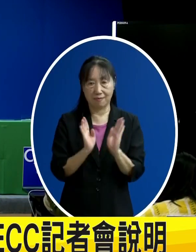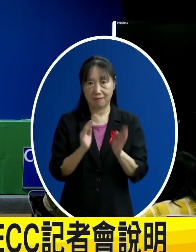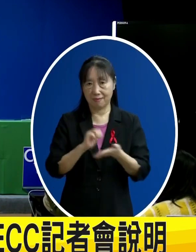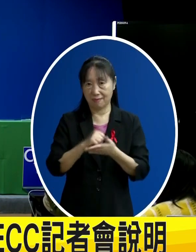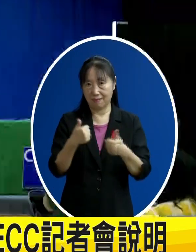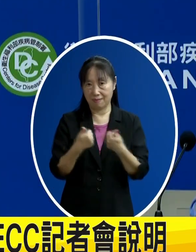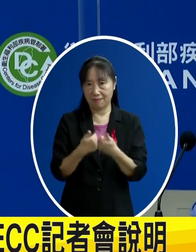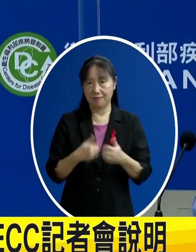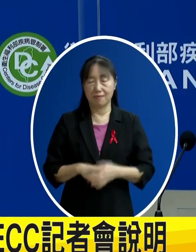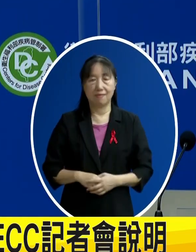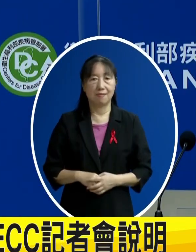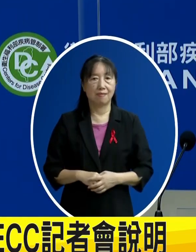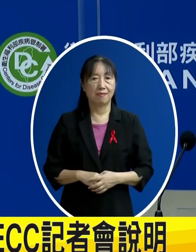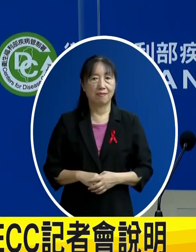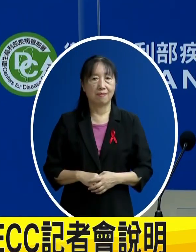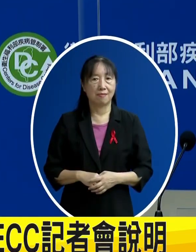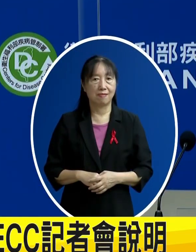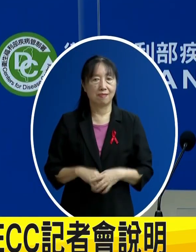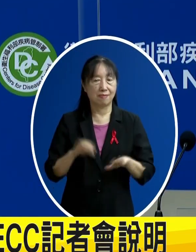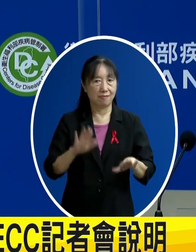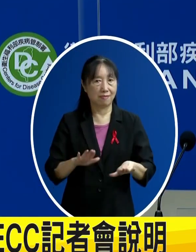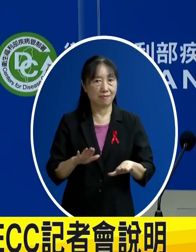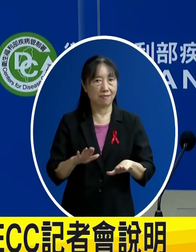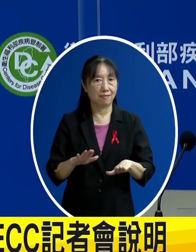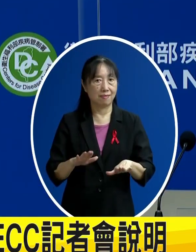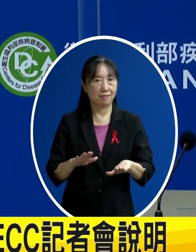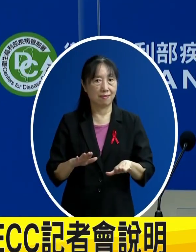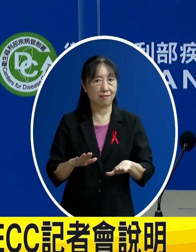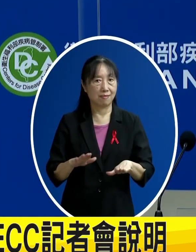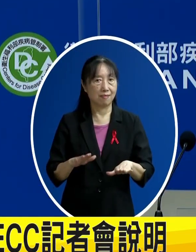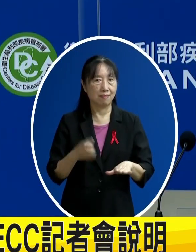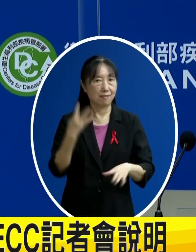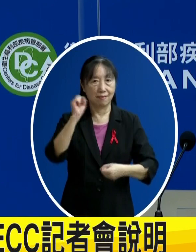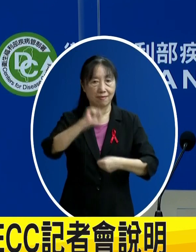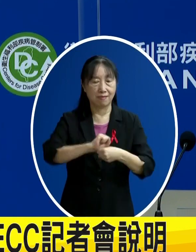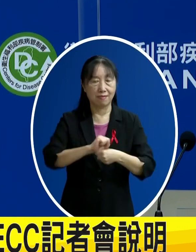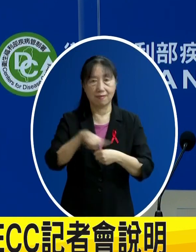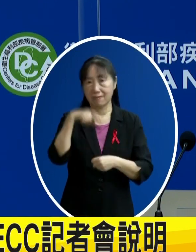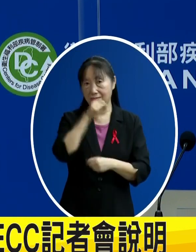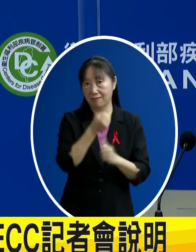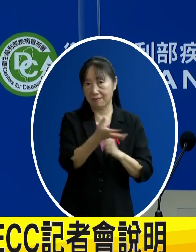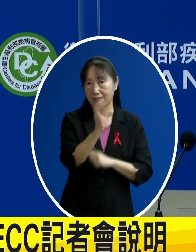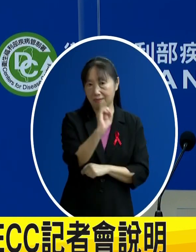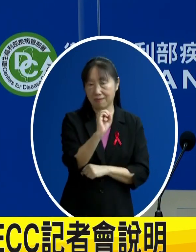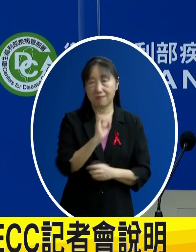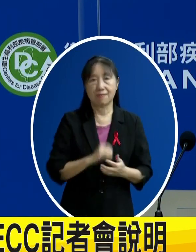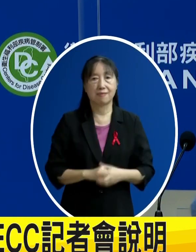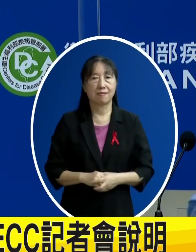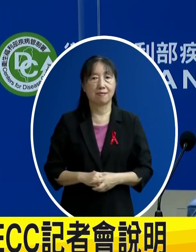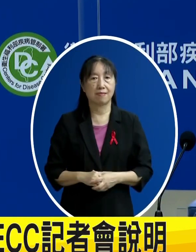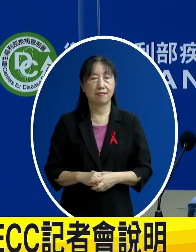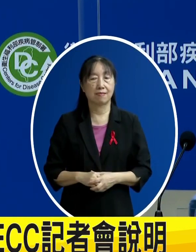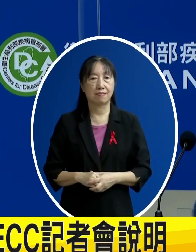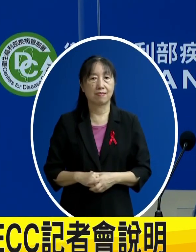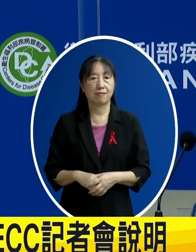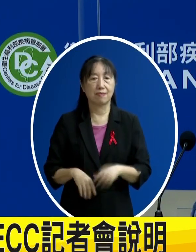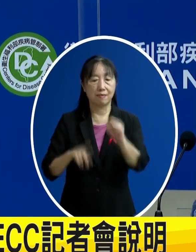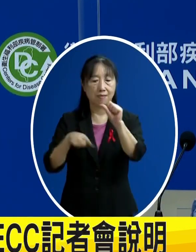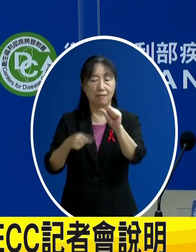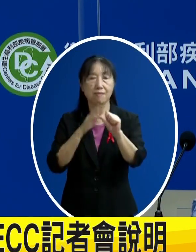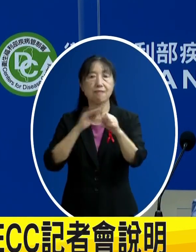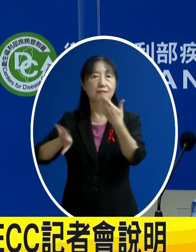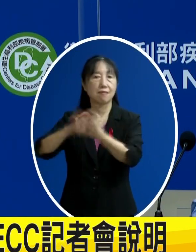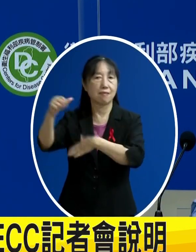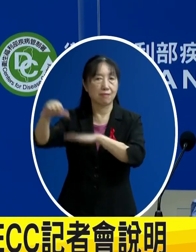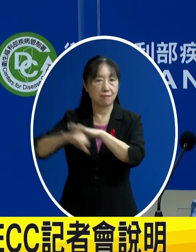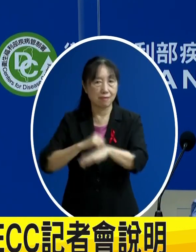会。那我们今天总共并没有新增本土病例，但有新增了5例的境外移入跟